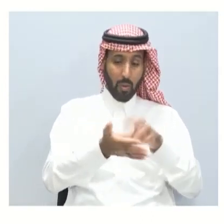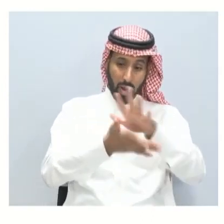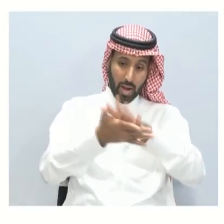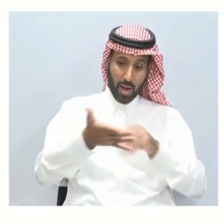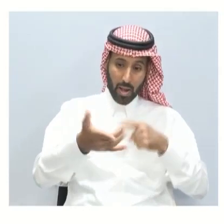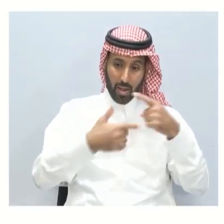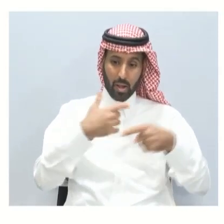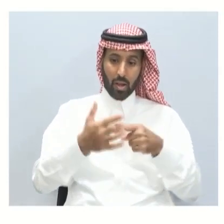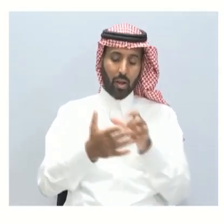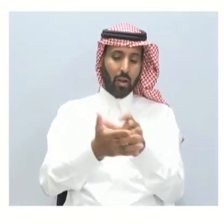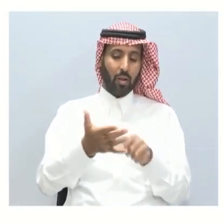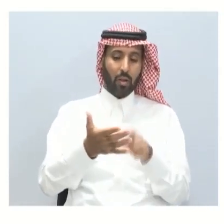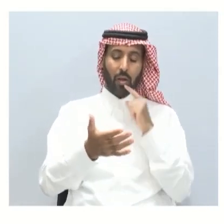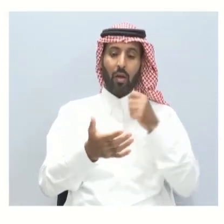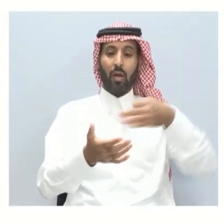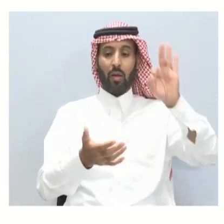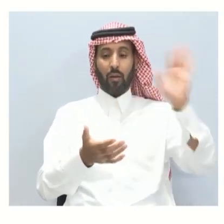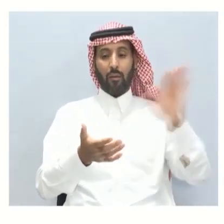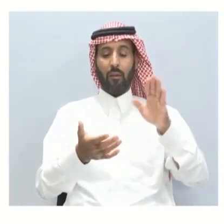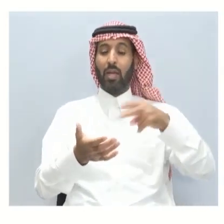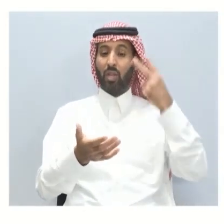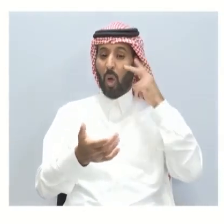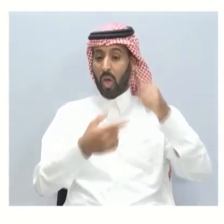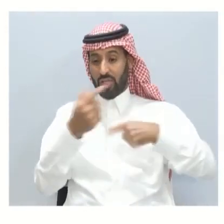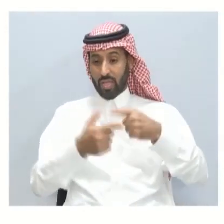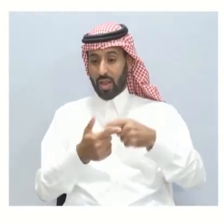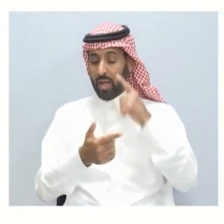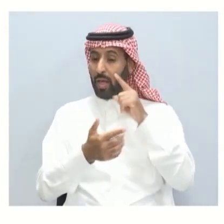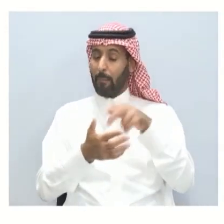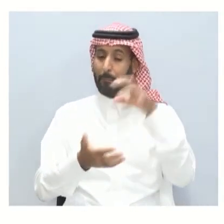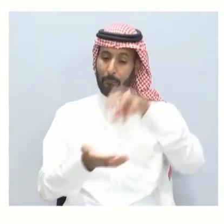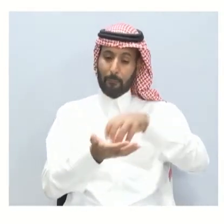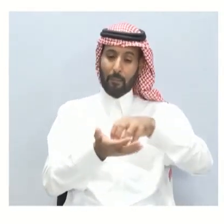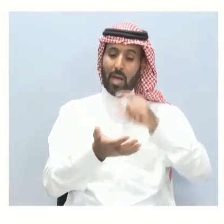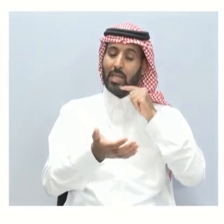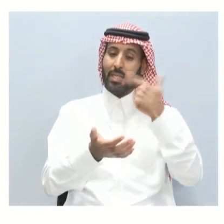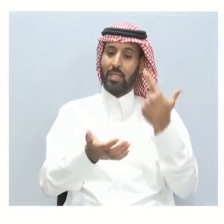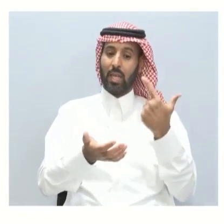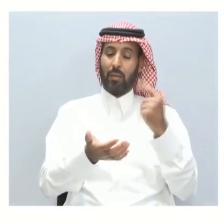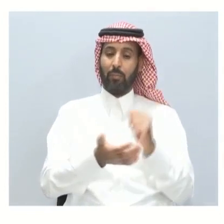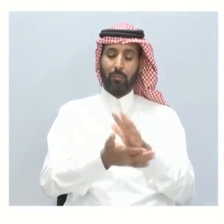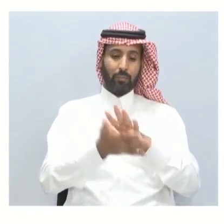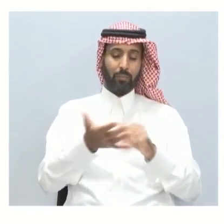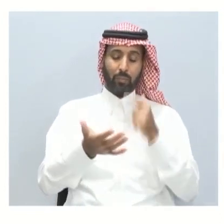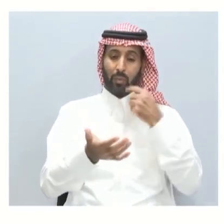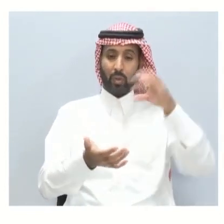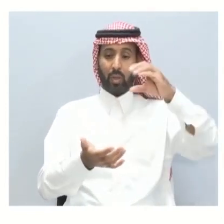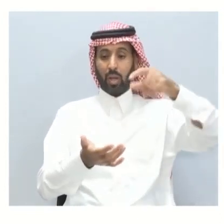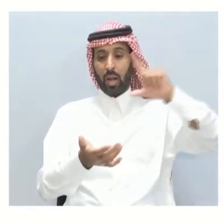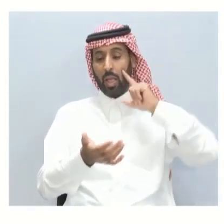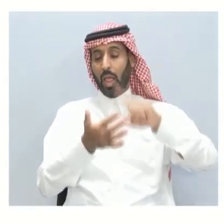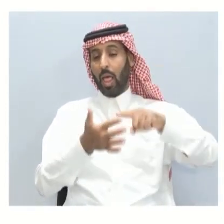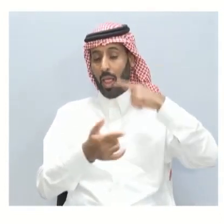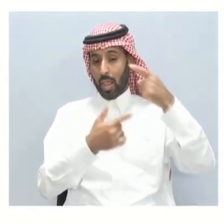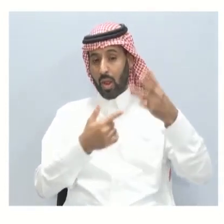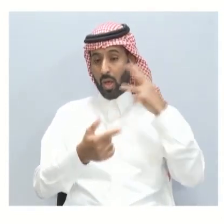العنصر مثلا في الفلور يقع في الدوره الثانيه في المجموعه السابعه في الكلور يقع في الدوره